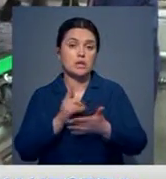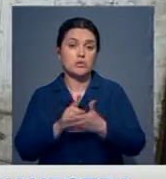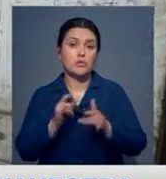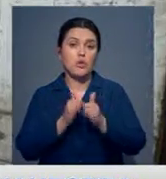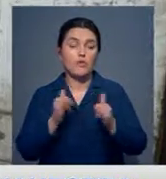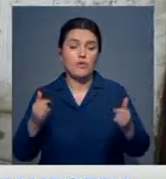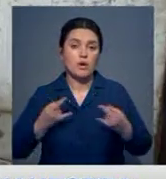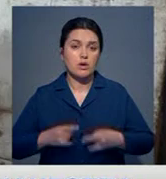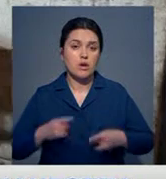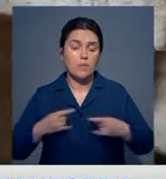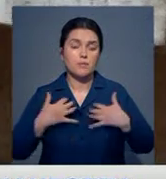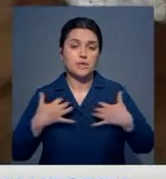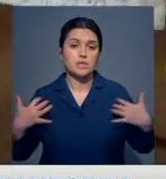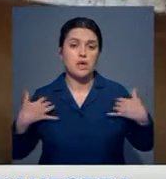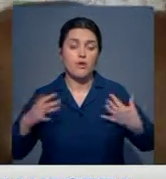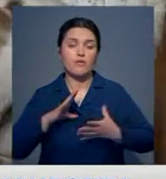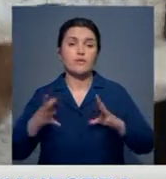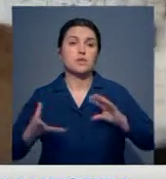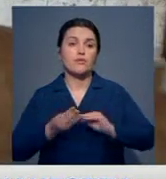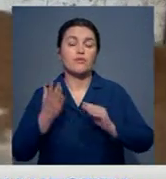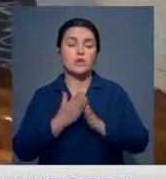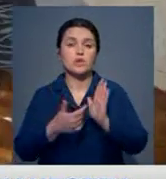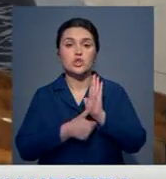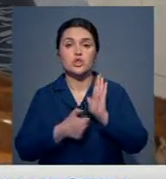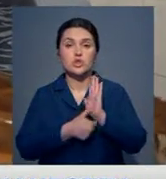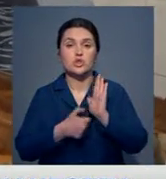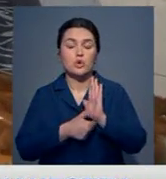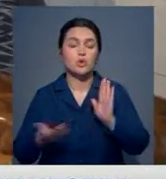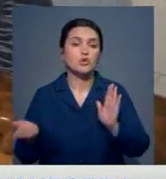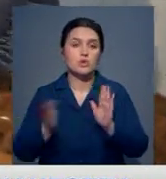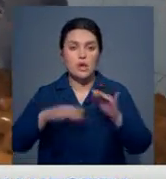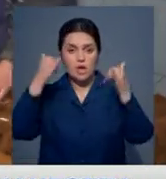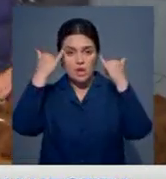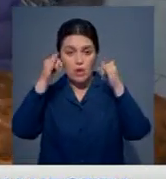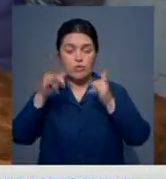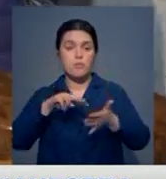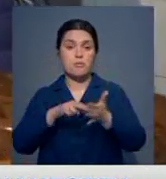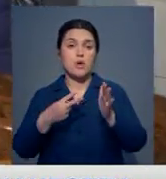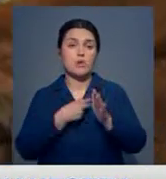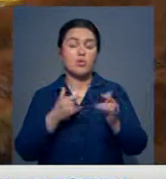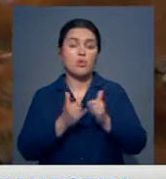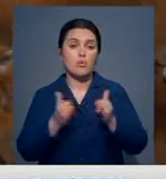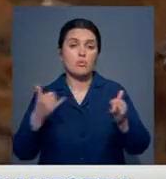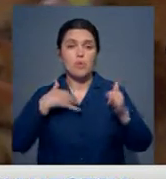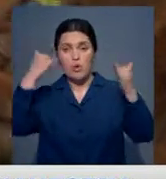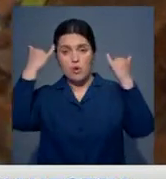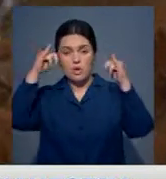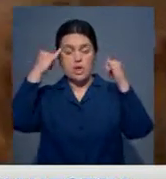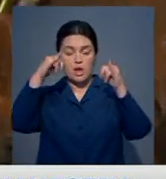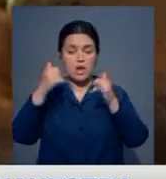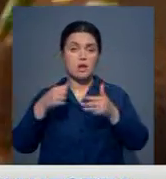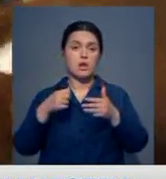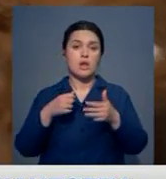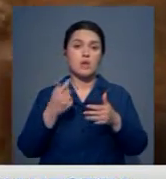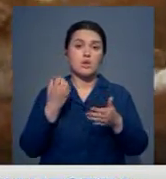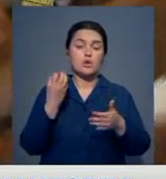селе Стеклянка. Всего в хозяйстве насчитывается более 600 дойных коров. В планах у бизнесмена увеличить поголовье племенного животноводства